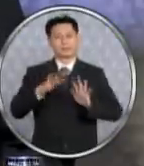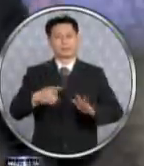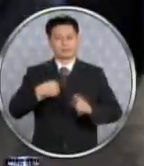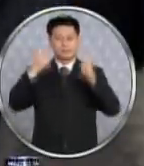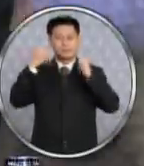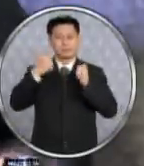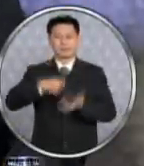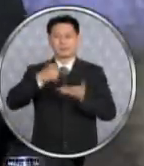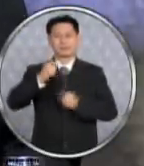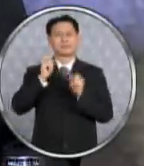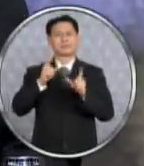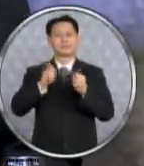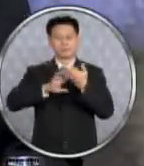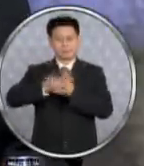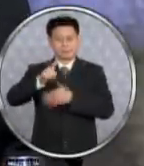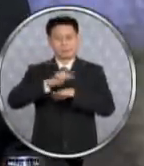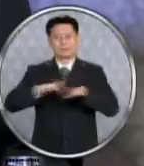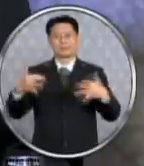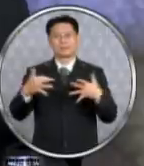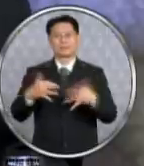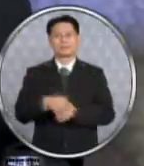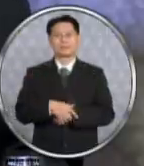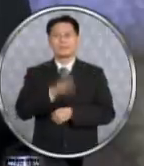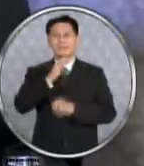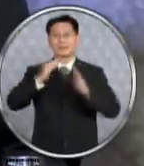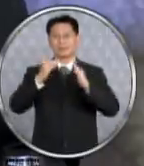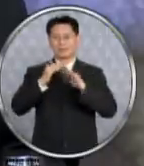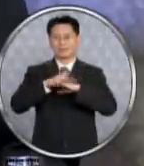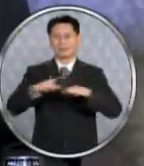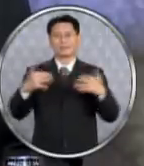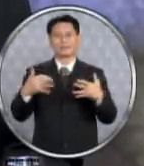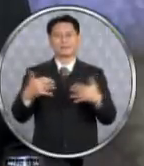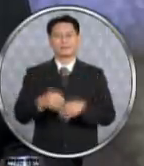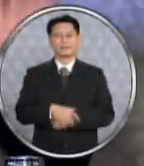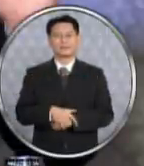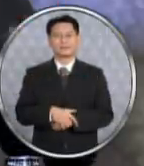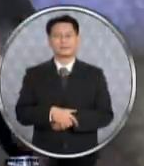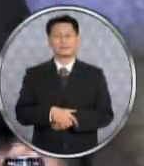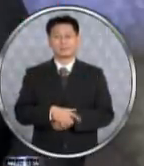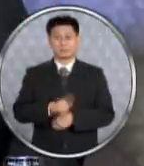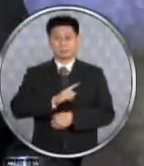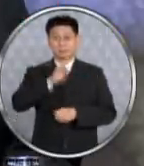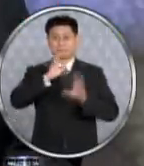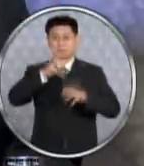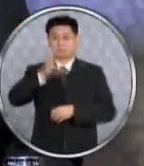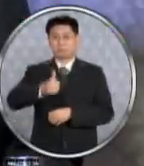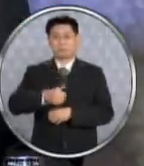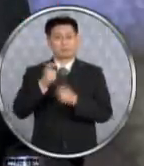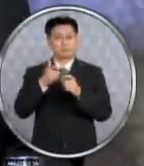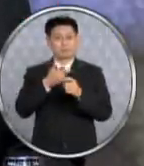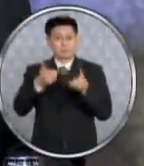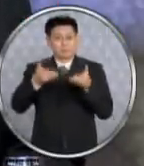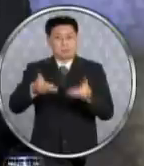的是另外一个层次的安全问题，是国家安全的问题。作为一个国家的领导人，最